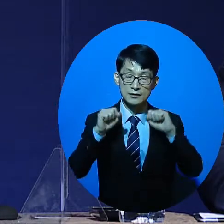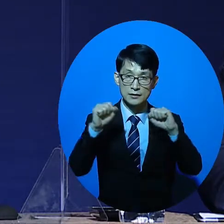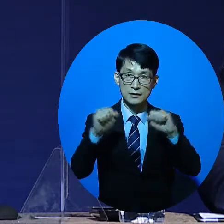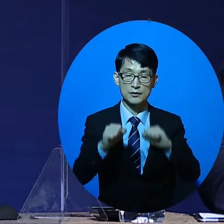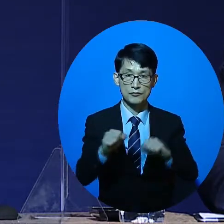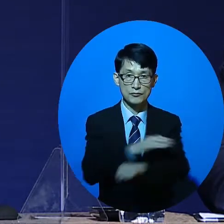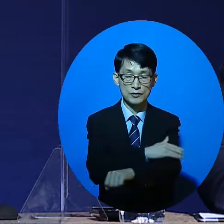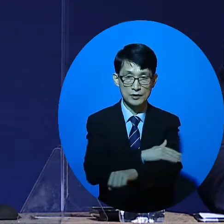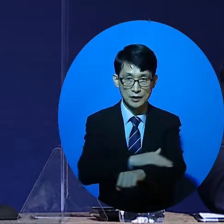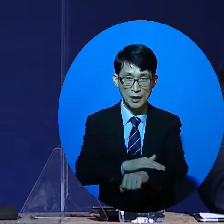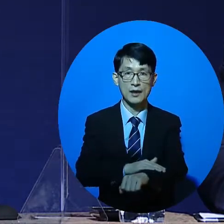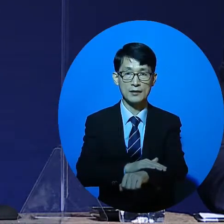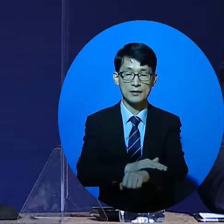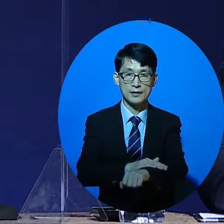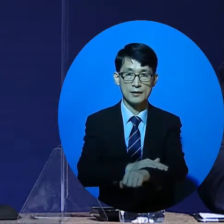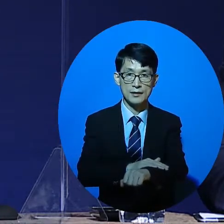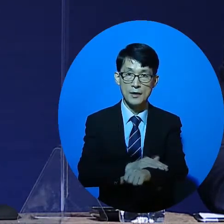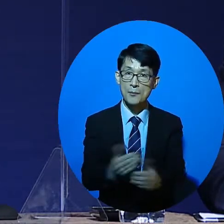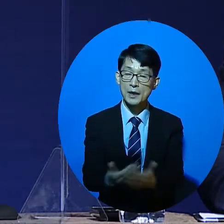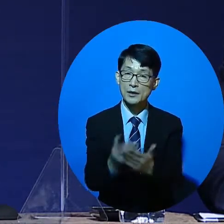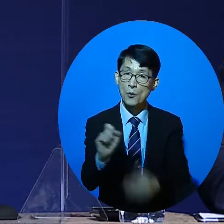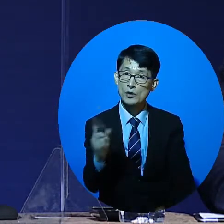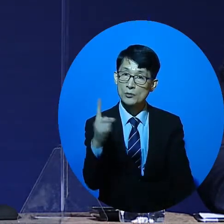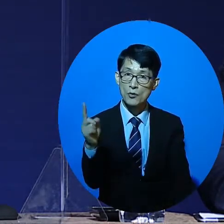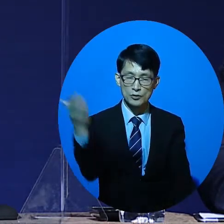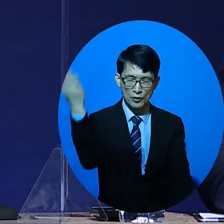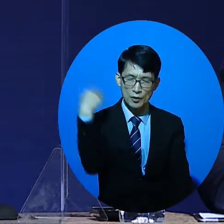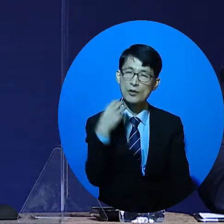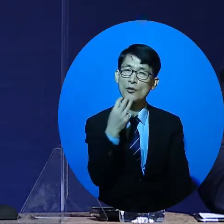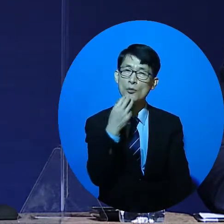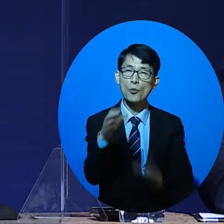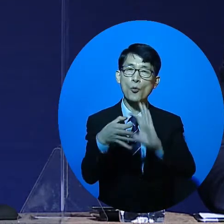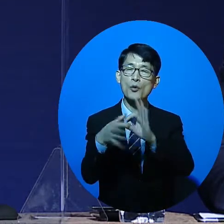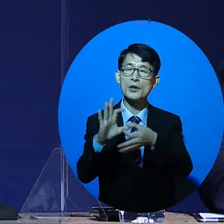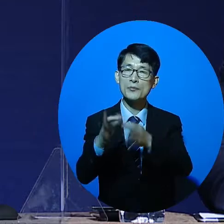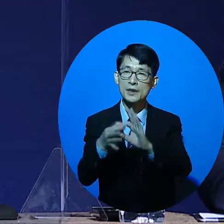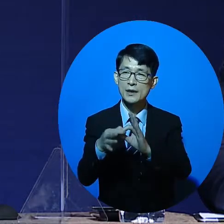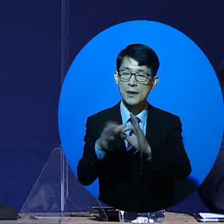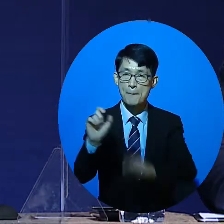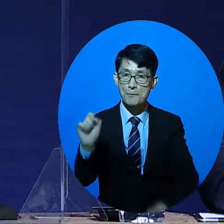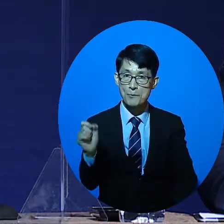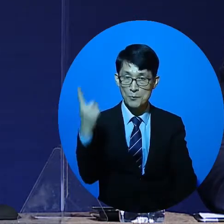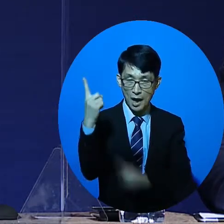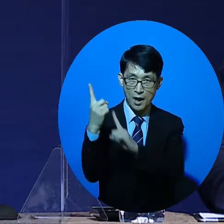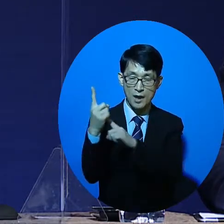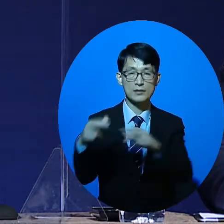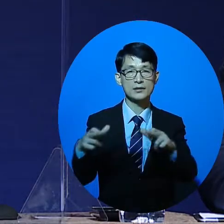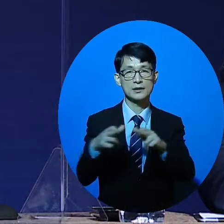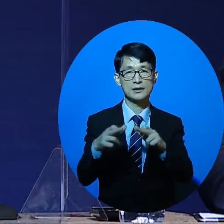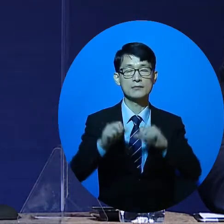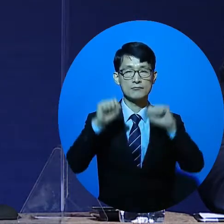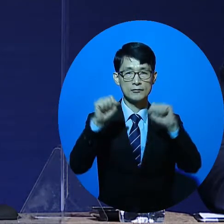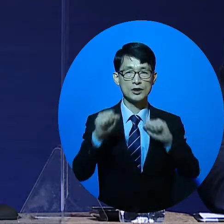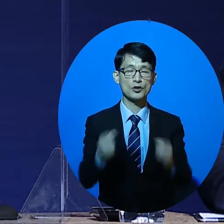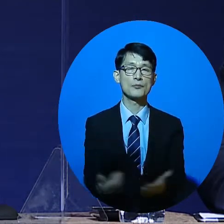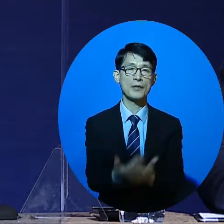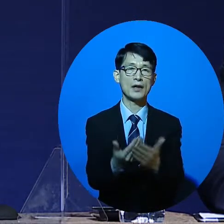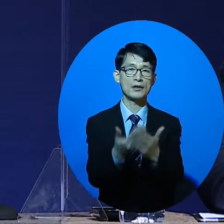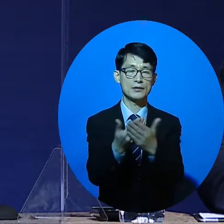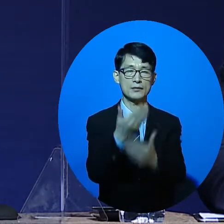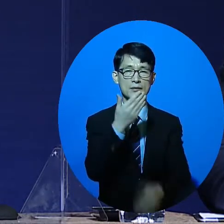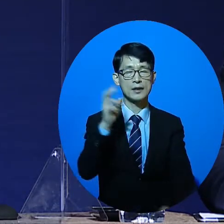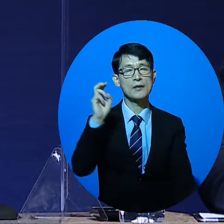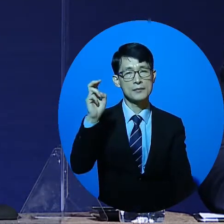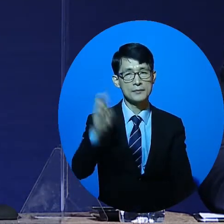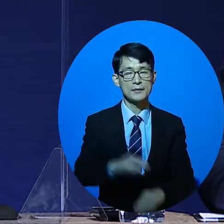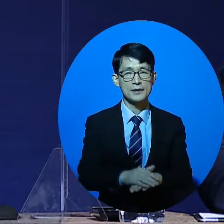서울 올림픽 이후가 그 기점이라고 생각이 된다. 이런 부분에서 우리가 지금 기본적으로 장애인 체육에 대한 부분들